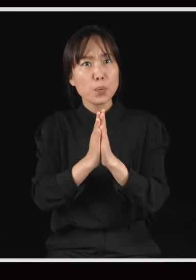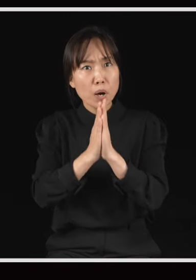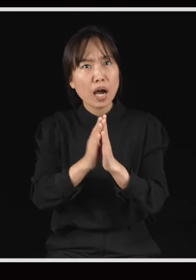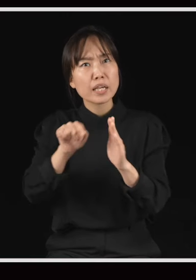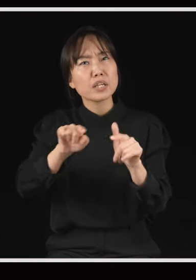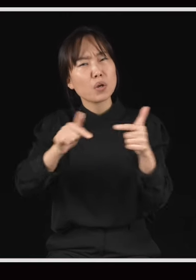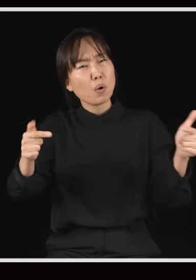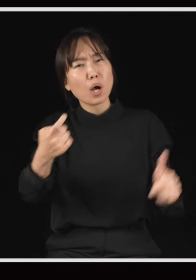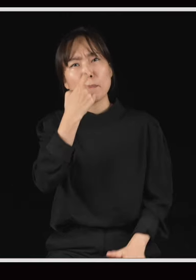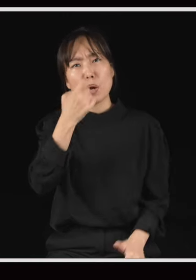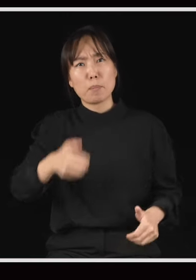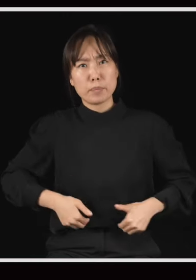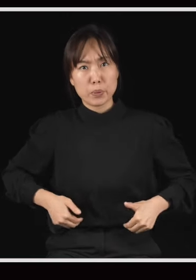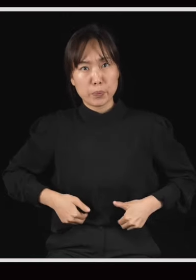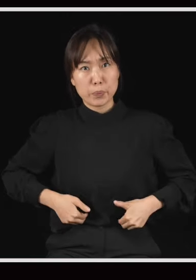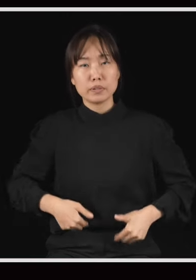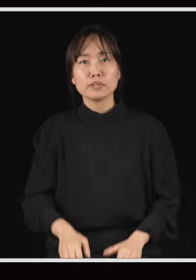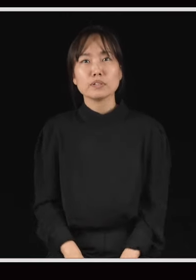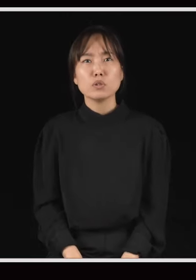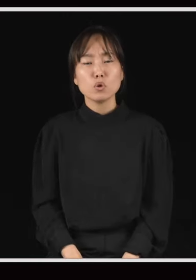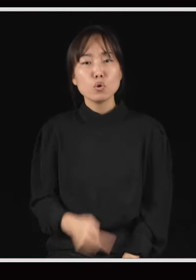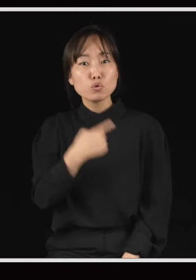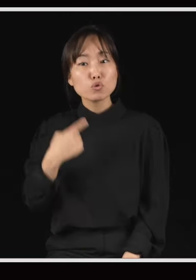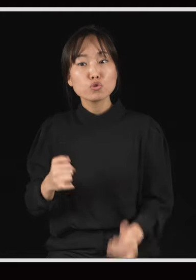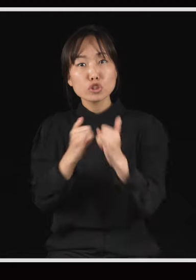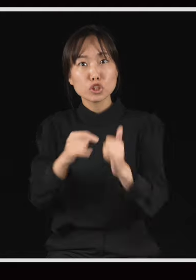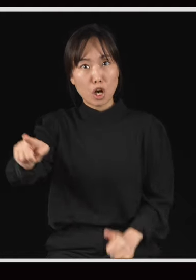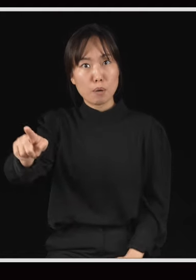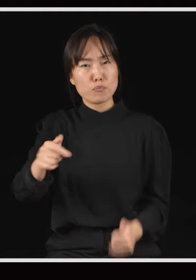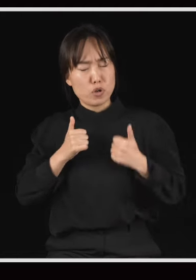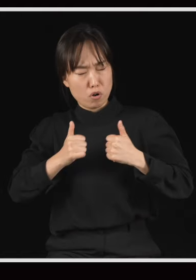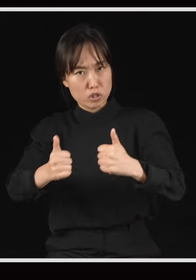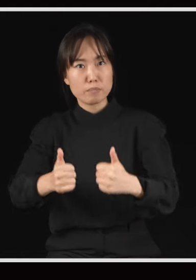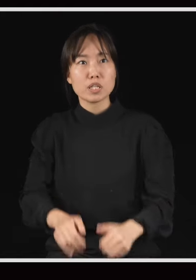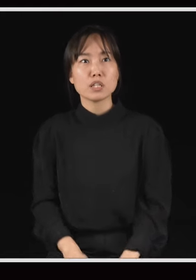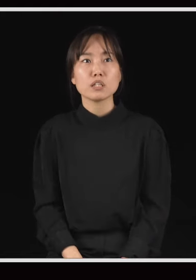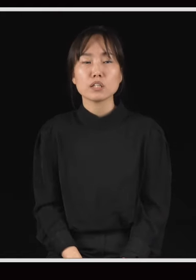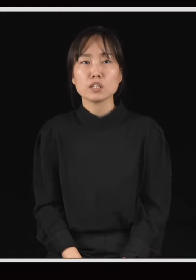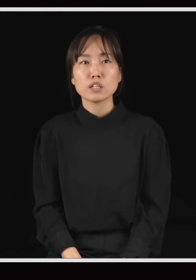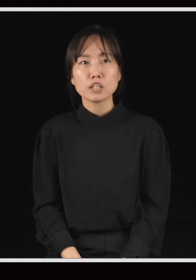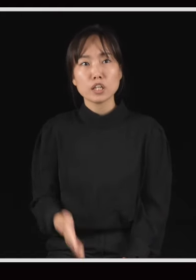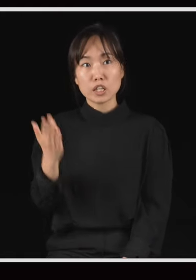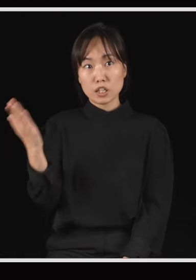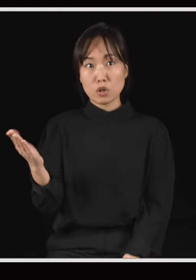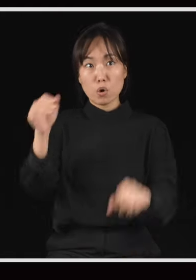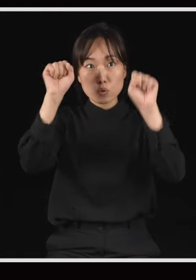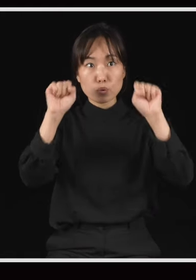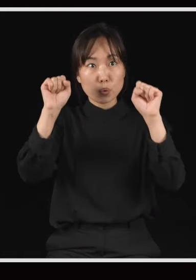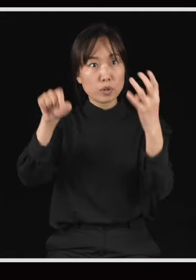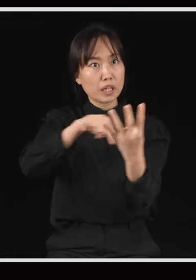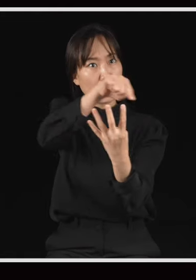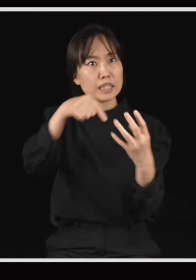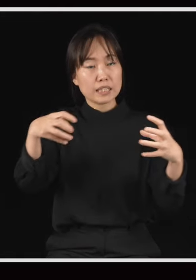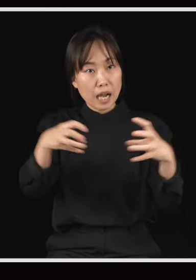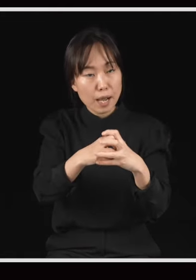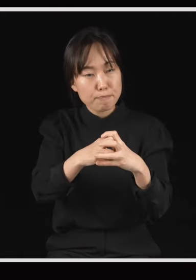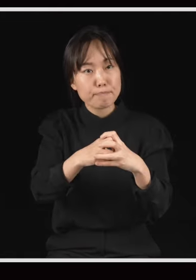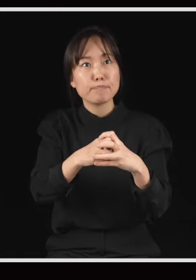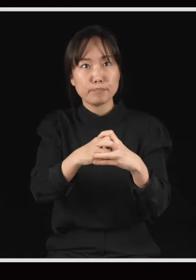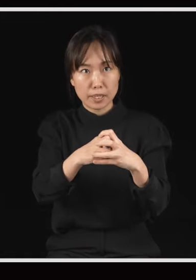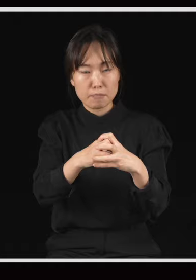이런 것들에서 균형을 잡아줘야 돼요. 중국 사람들은 참 열심히 하시죠. 이 네 가지 균형이